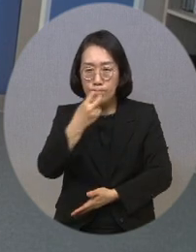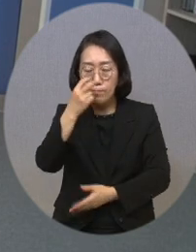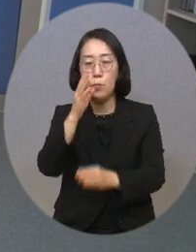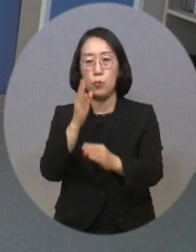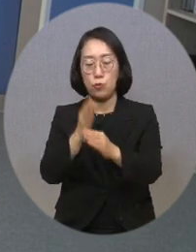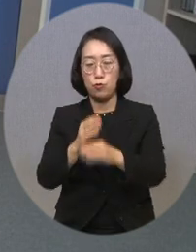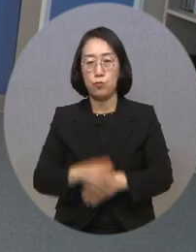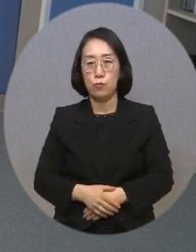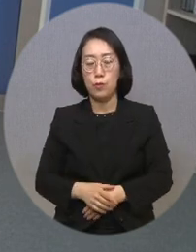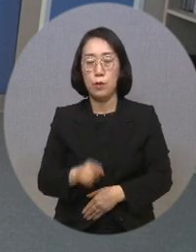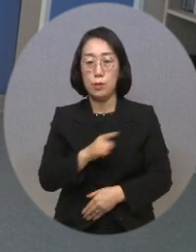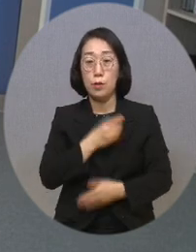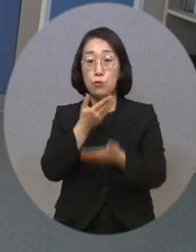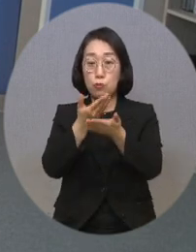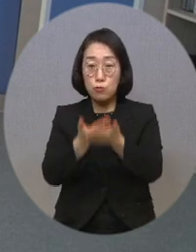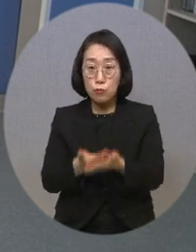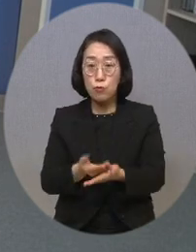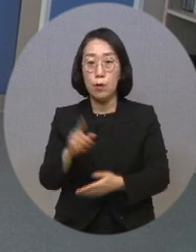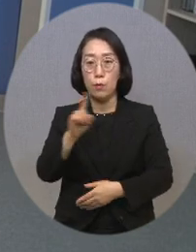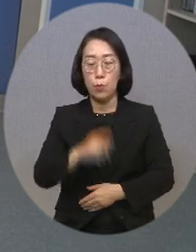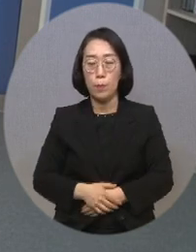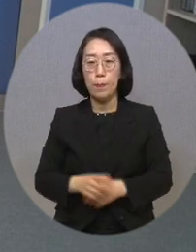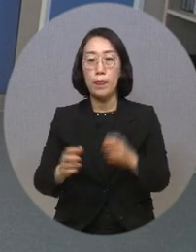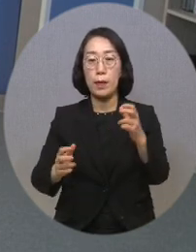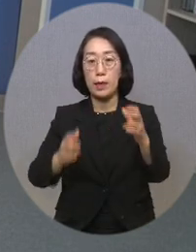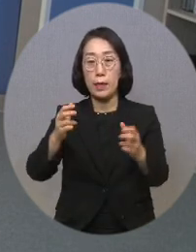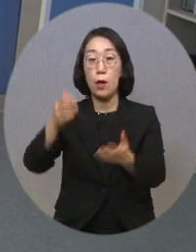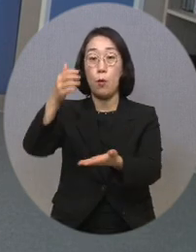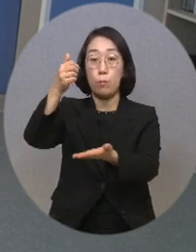어찌됐든 가장 중요한 것은 이제 그 기업주,